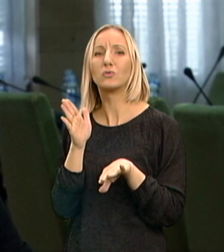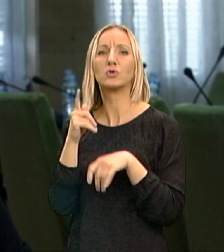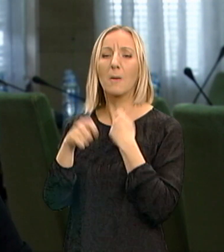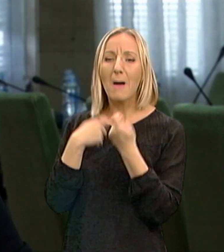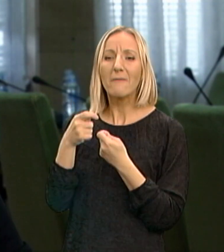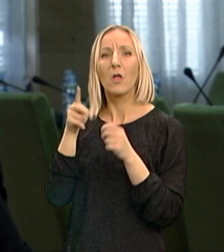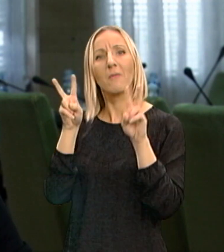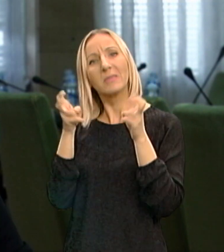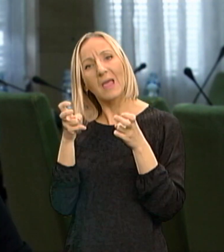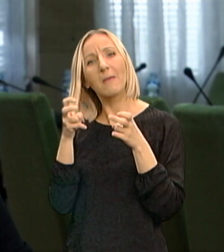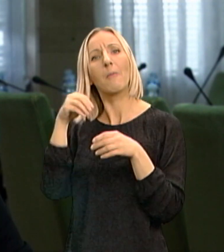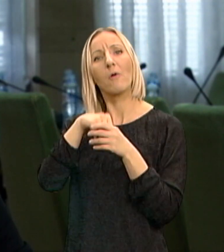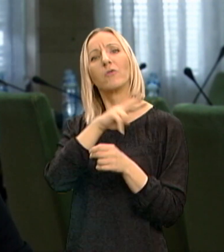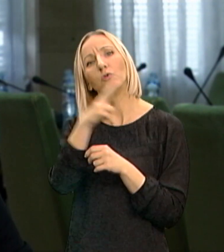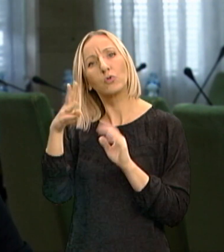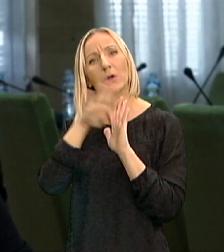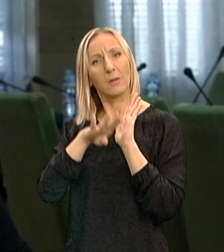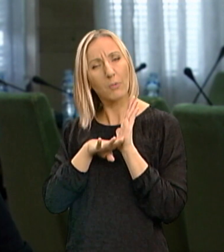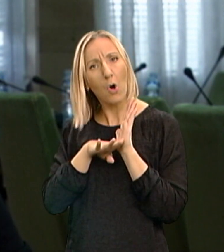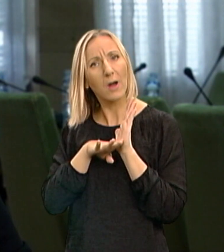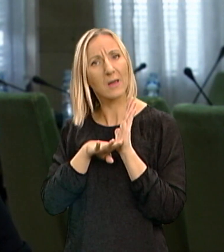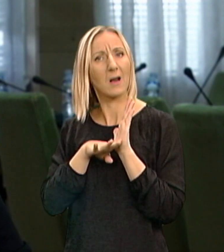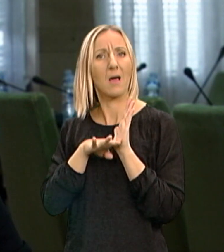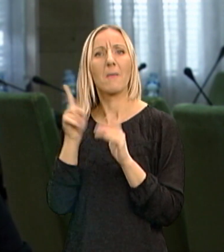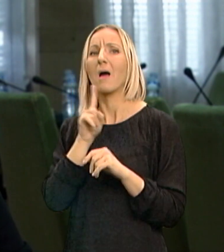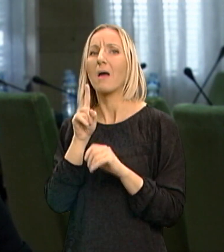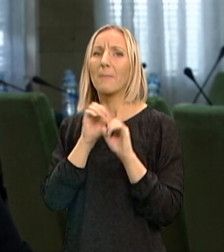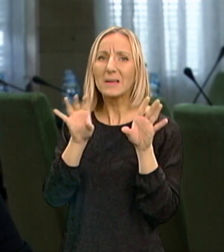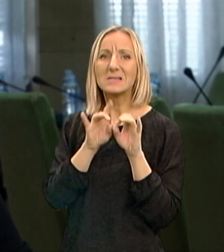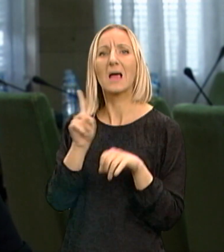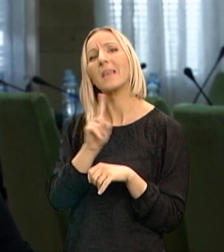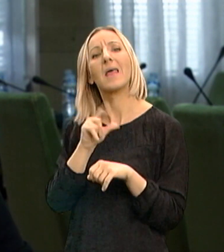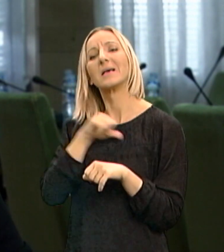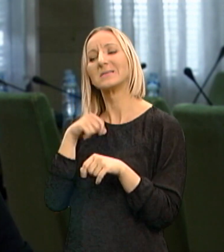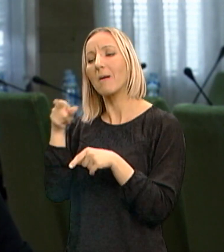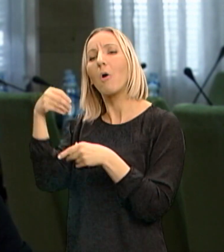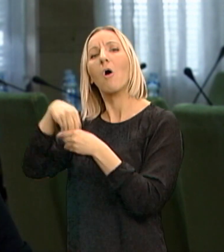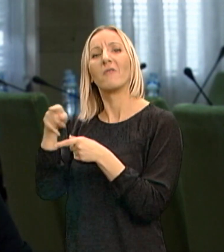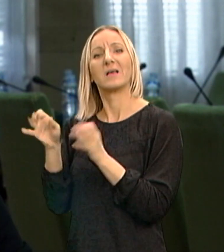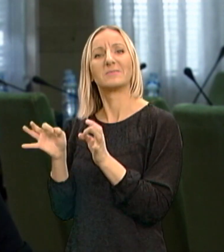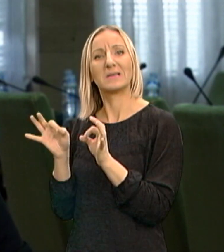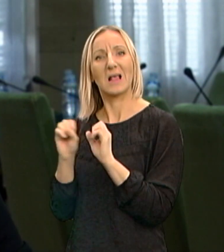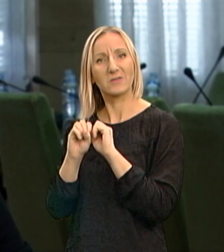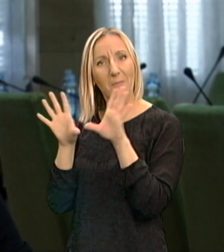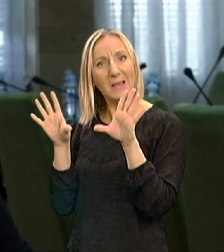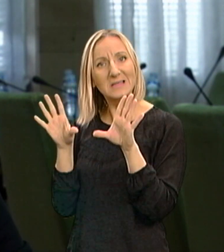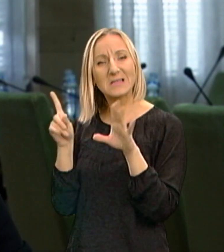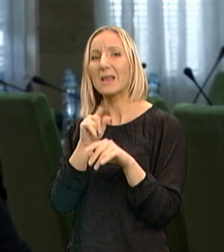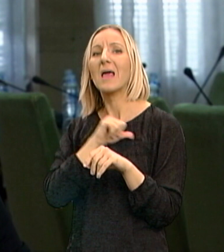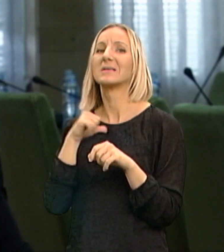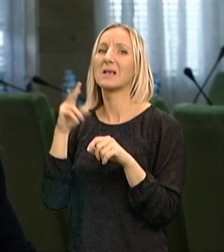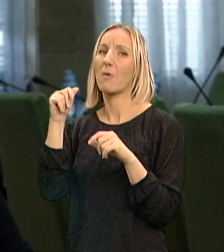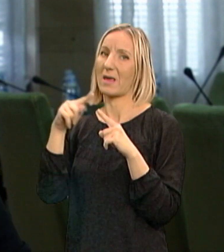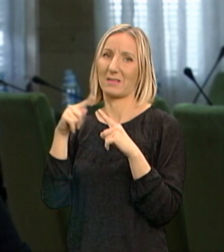temama i u okviru drugih programskih sadržaja, ne samo u okviru ove specijalizovane emisije i ne samo na